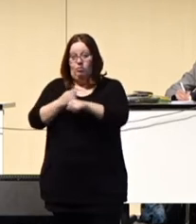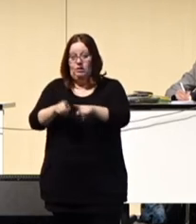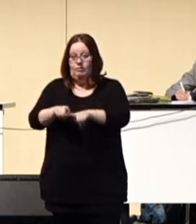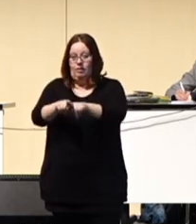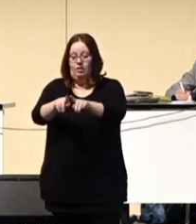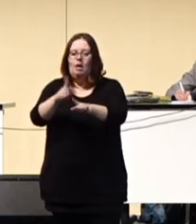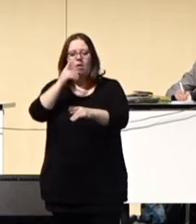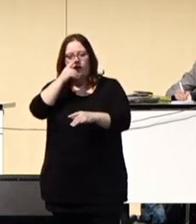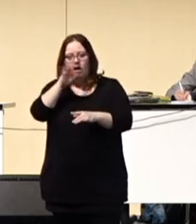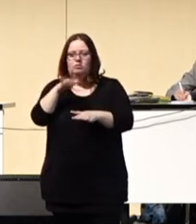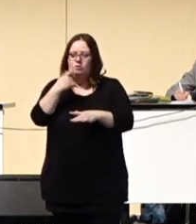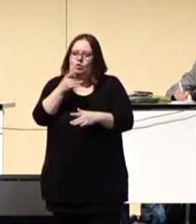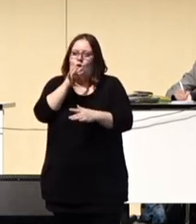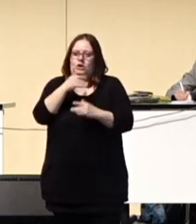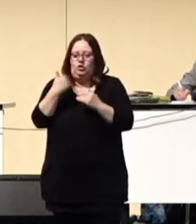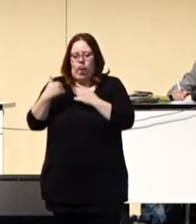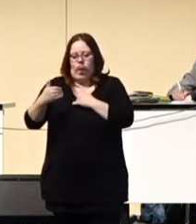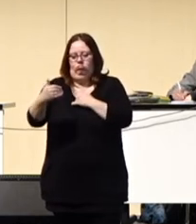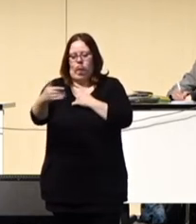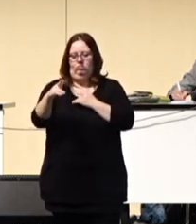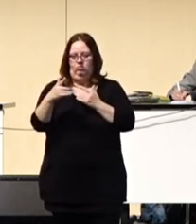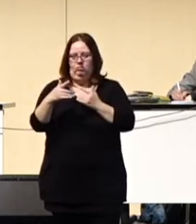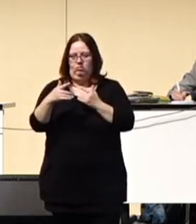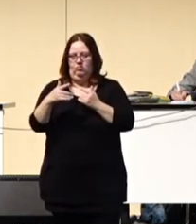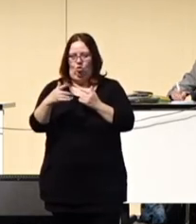im Moment ist das etwas, was noch nachwirkt, sodass